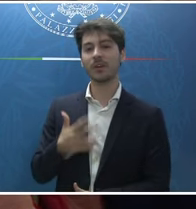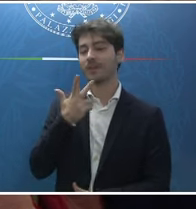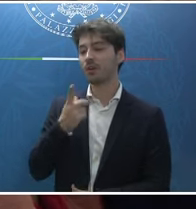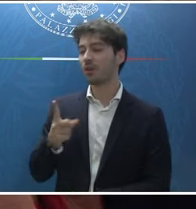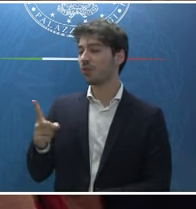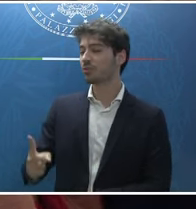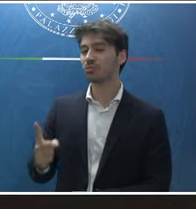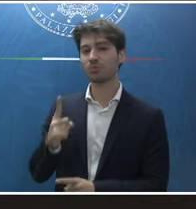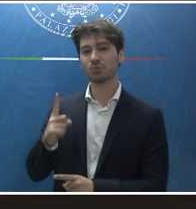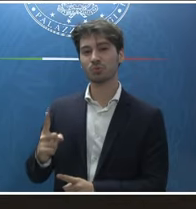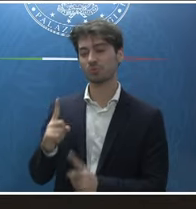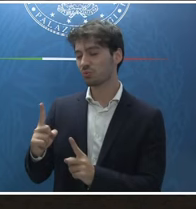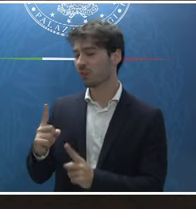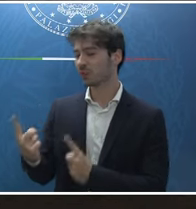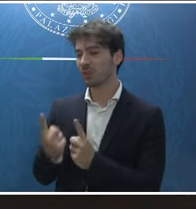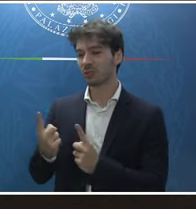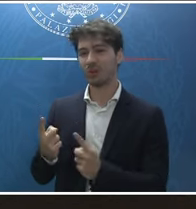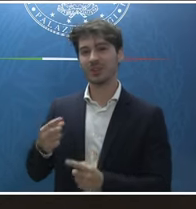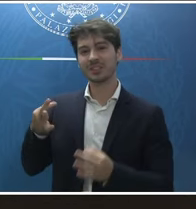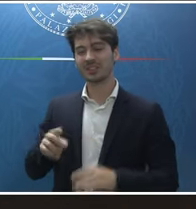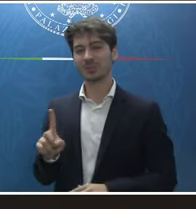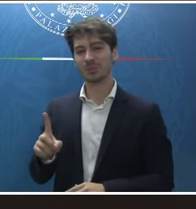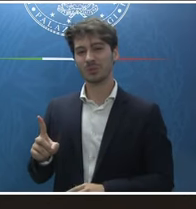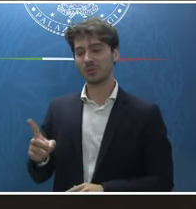tue insicurezze a quello che hai trovato.